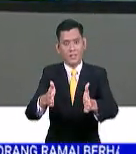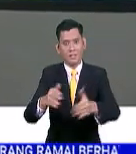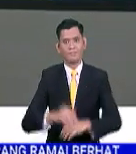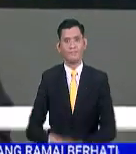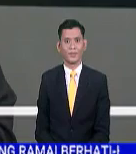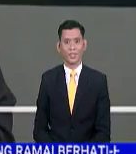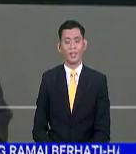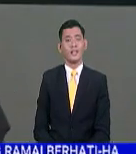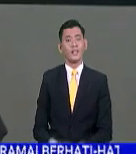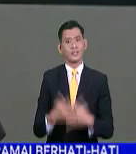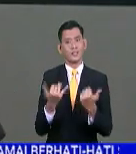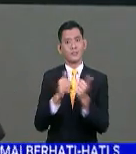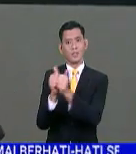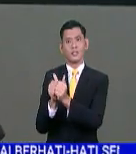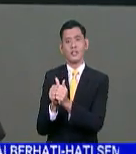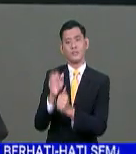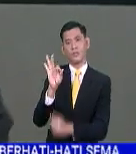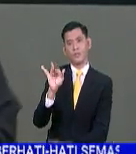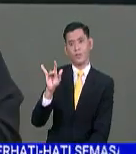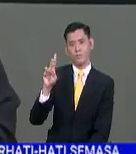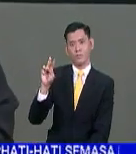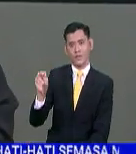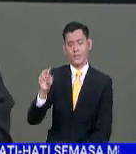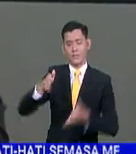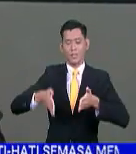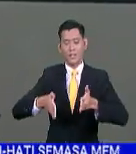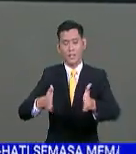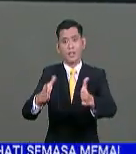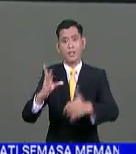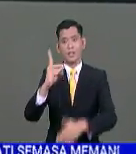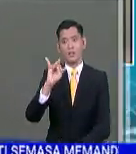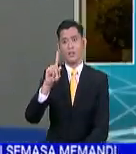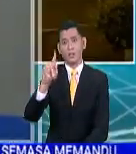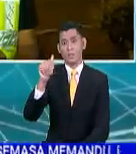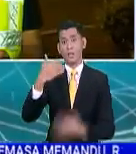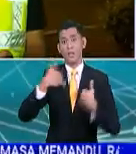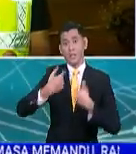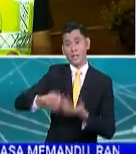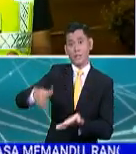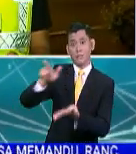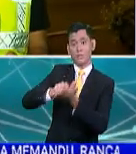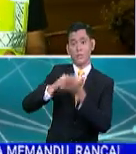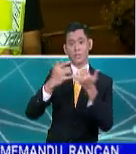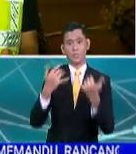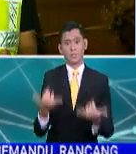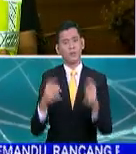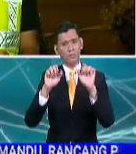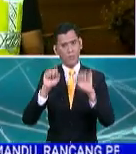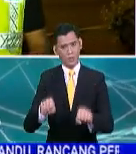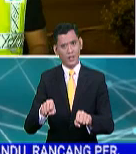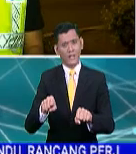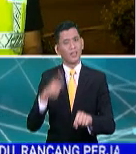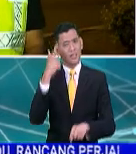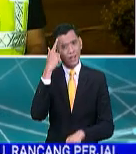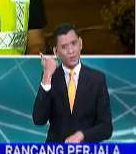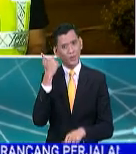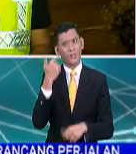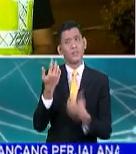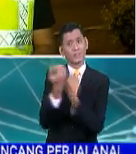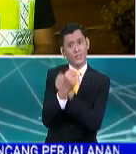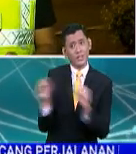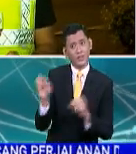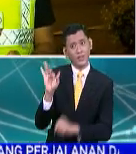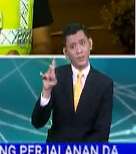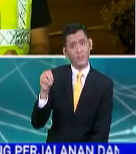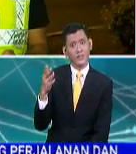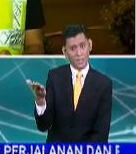Baik, rakan saya Fabian ketika ini berada di Plaza Tol Jalan Duta. Ada laporan terkini perkembangan di sana? Saya kira Fabian sudah pun